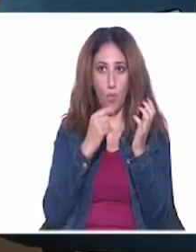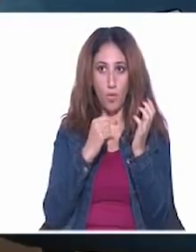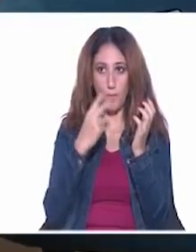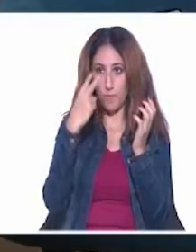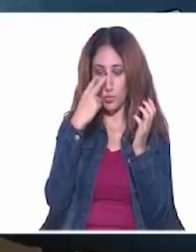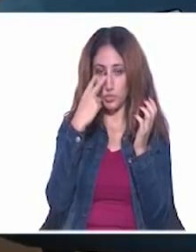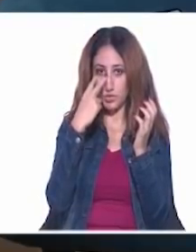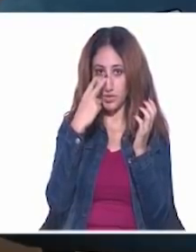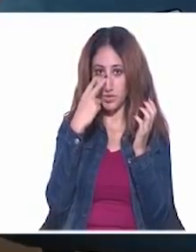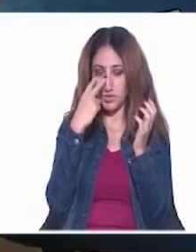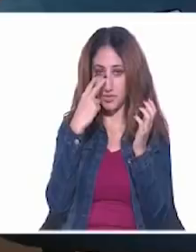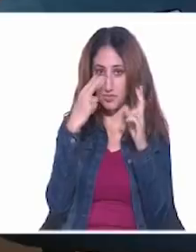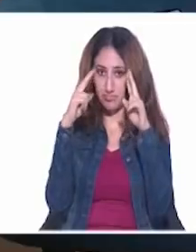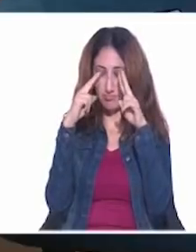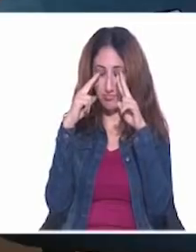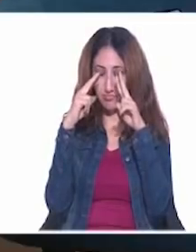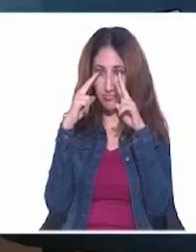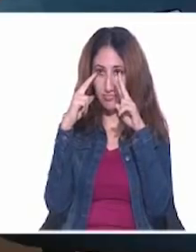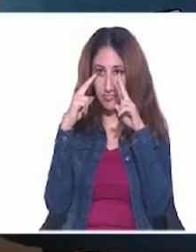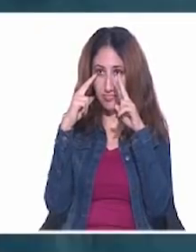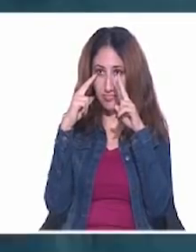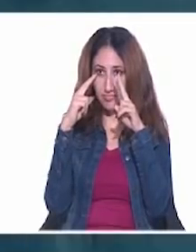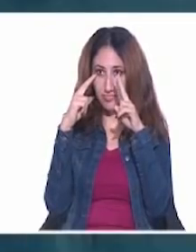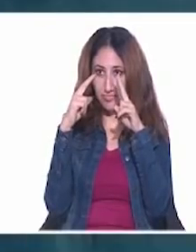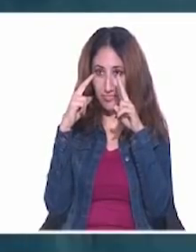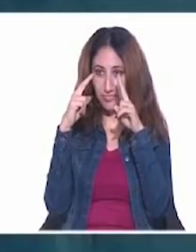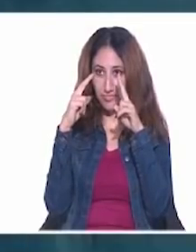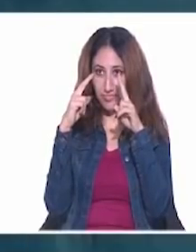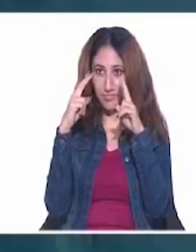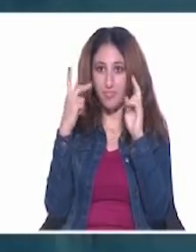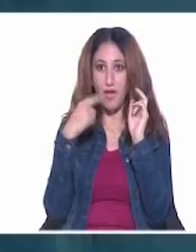كده. اعتقد ان هو كان رقم مش صوره صح؟